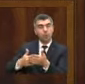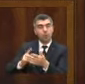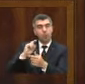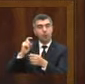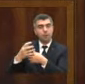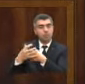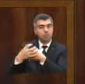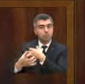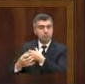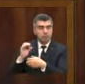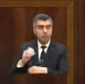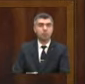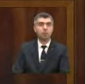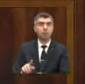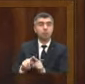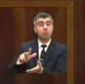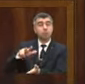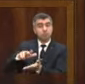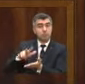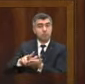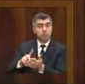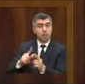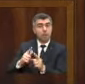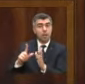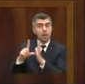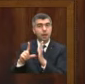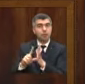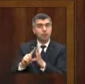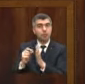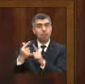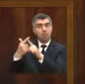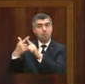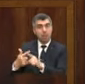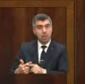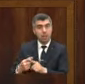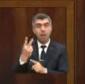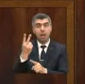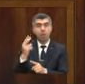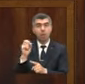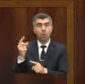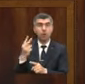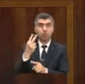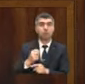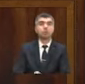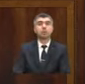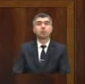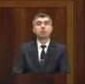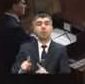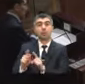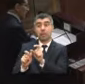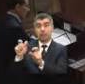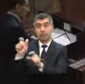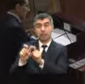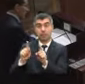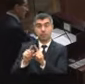المهنية الموحدة والتي صدق عليها في قانون المالية 2021 من قبل البرلمان، هي لفائدة الأشخاص